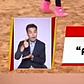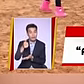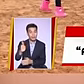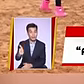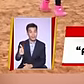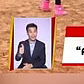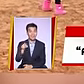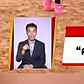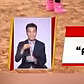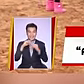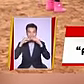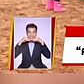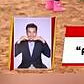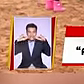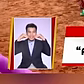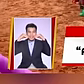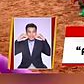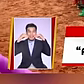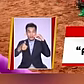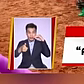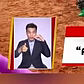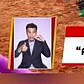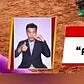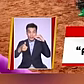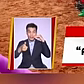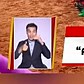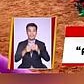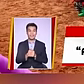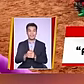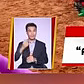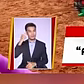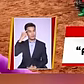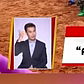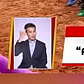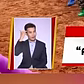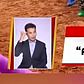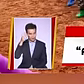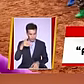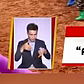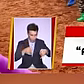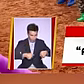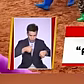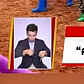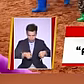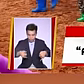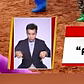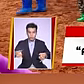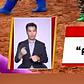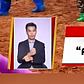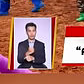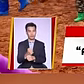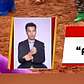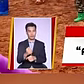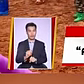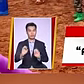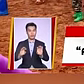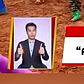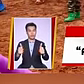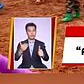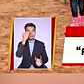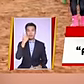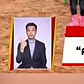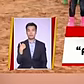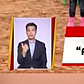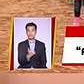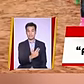มันก็ยิ้มนี่ฮะสวัสดีแบบนี ้โอ้โห ใช่ไหมครับ แสนรู้หลายตัวมากเลยนะคะ นั่นแหละครับ ฝึกเก่งมาก ทำไมถึงมี3ตัว